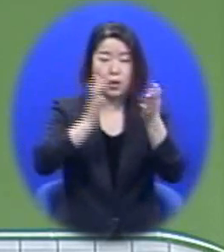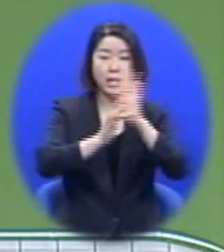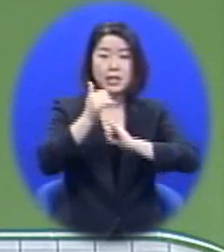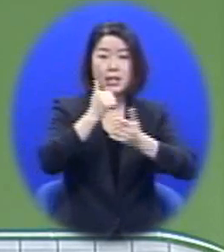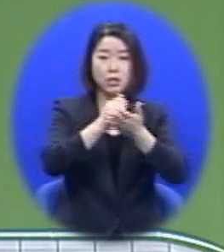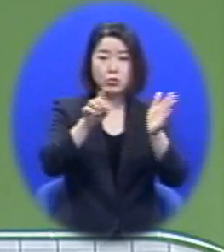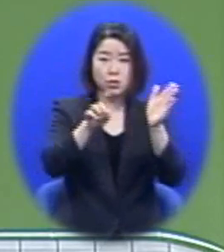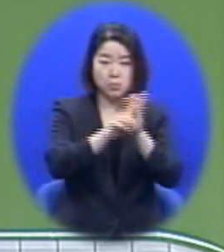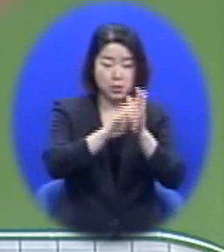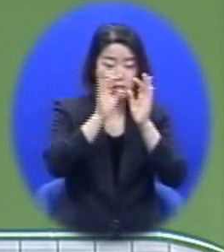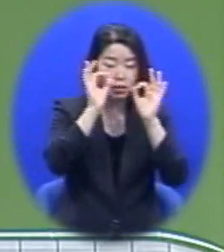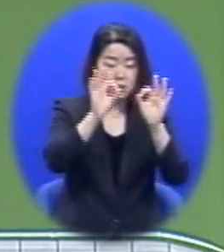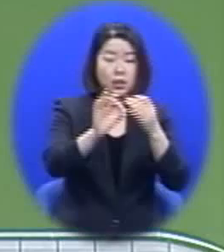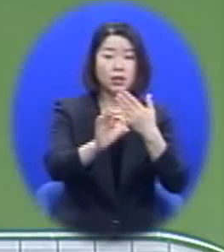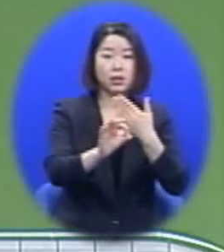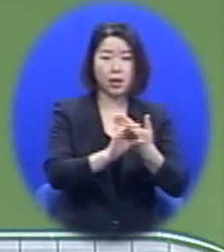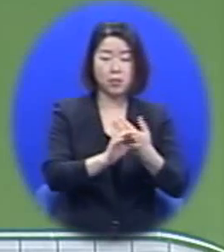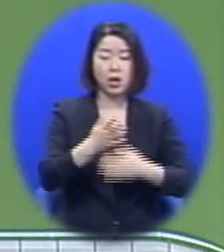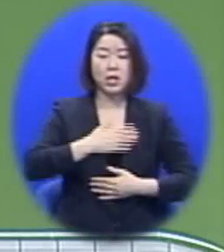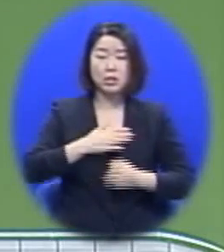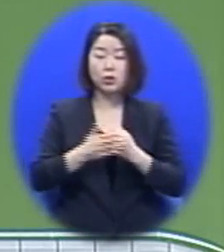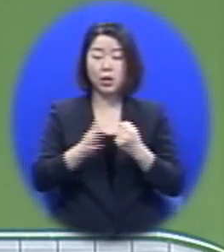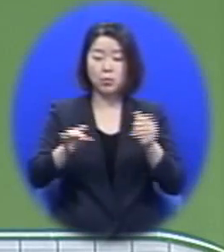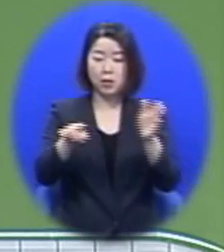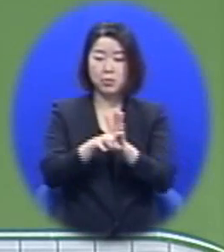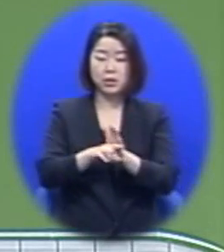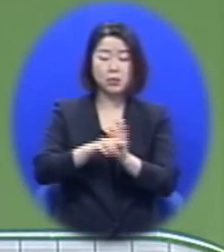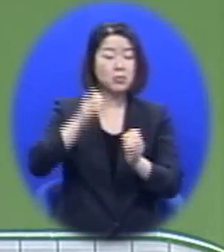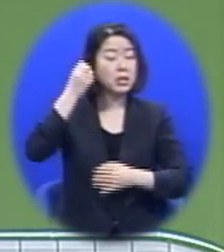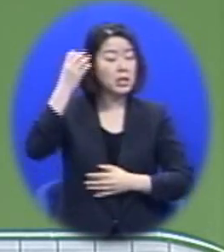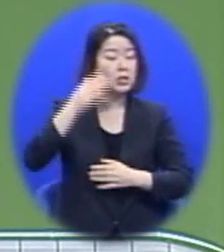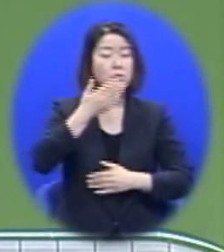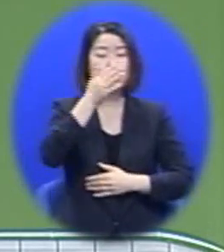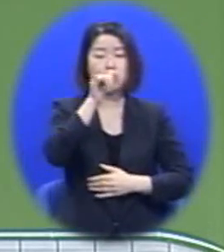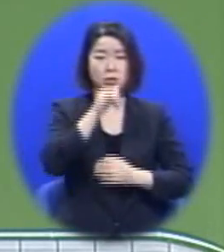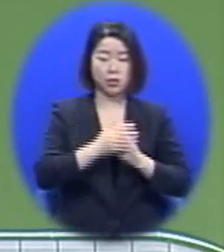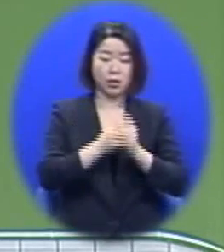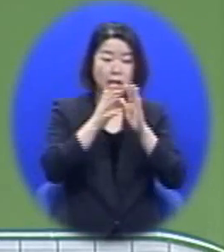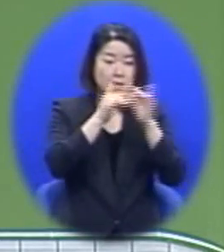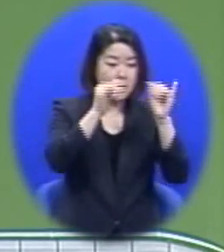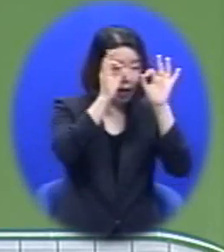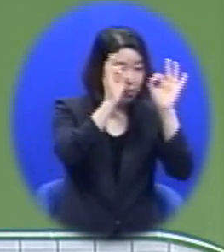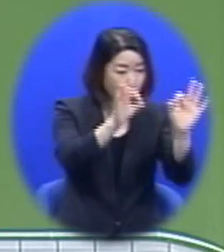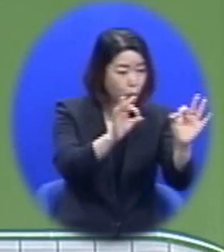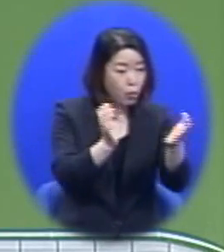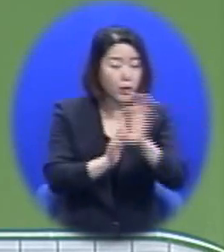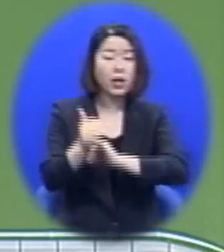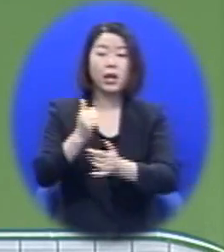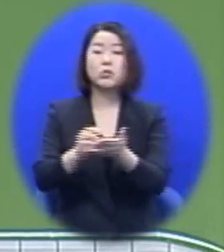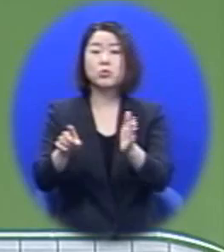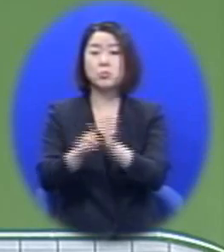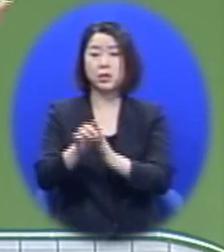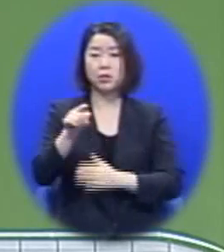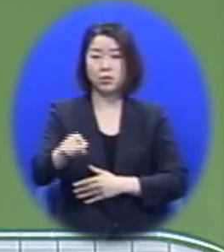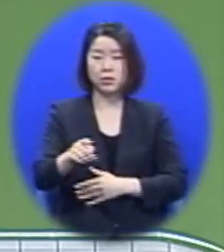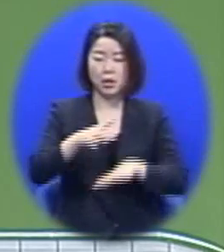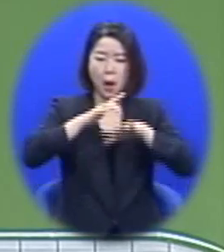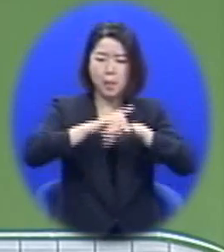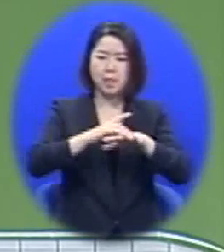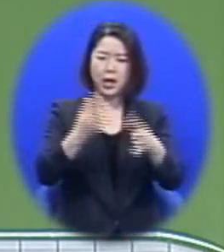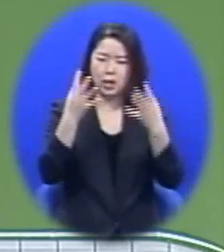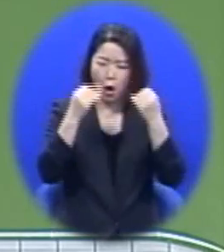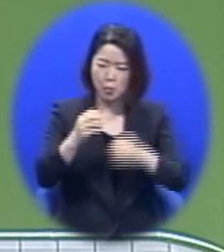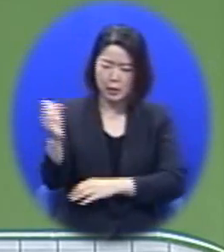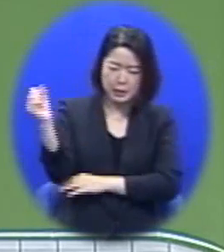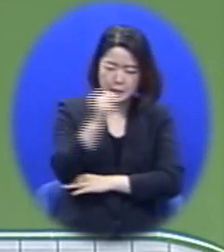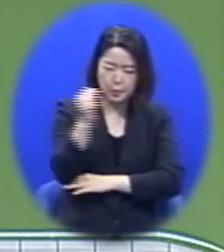때문에 아마 믿음을 잃어버리게 될 수도 있어요. 사람을 보고 예수를 믿는 것은요 마귀가 얼마든지 뒤흔들